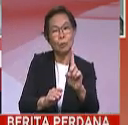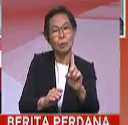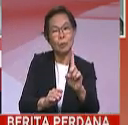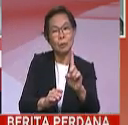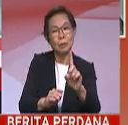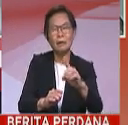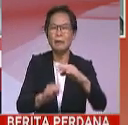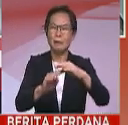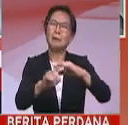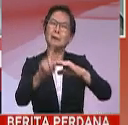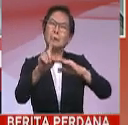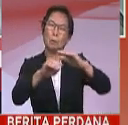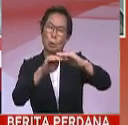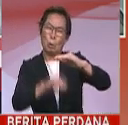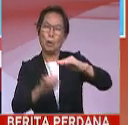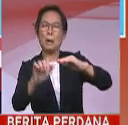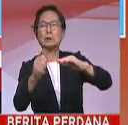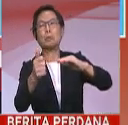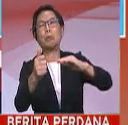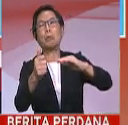2 digit sehari.